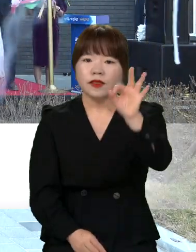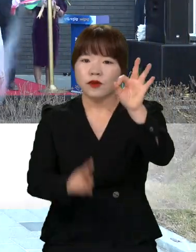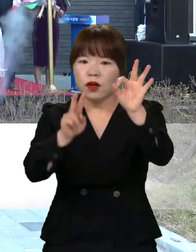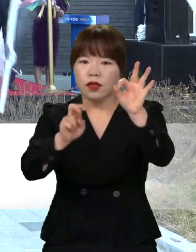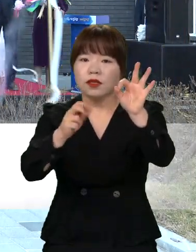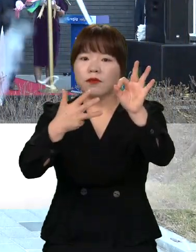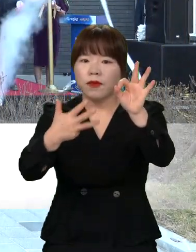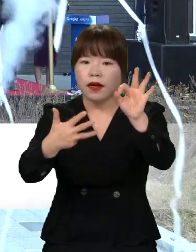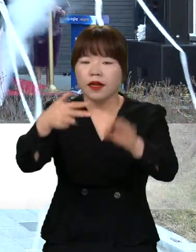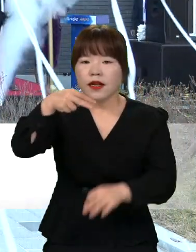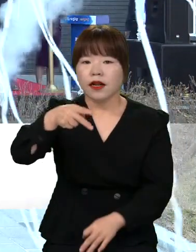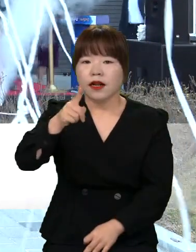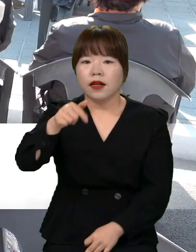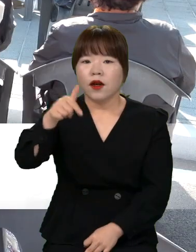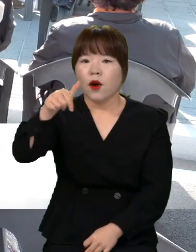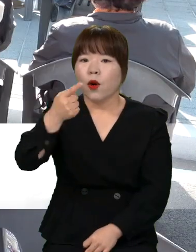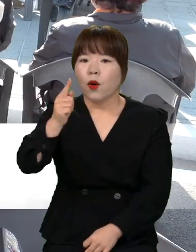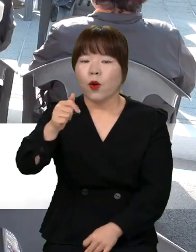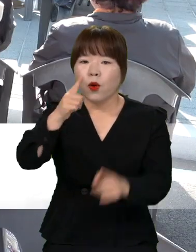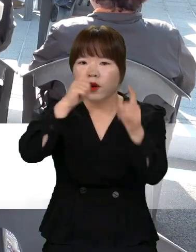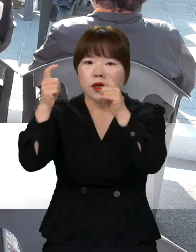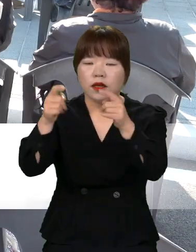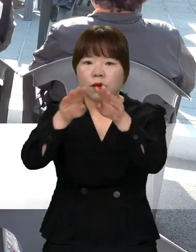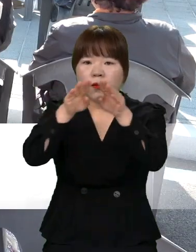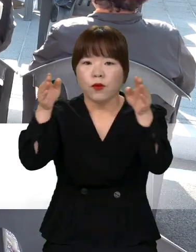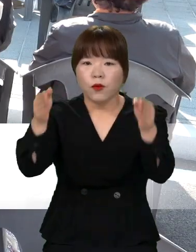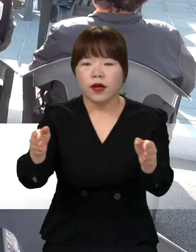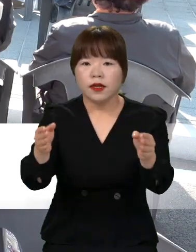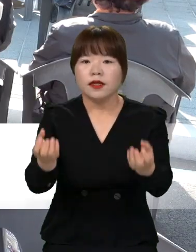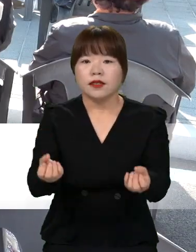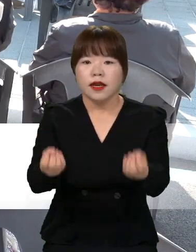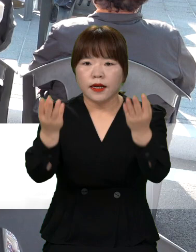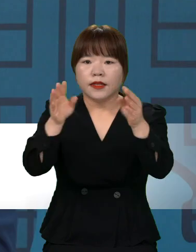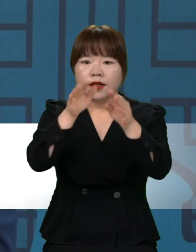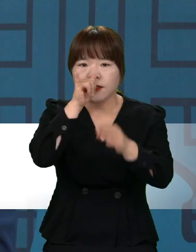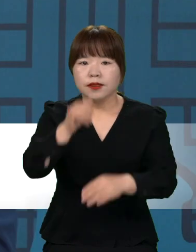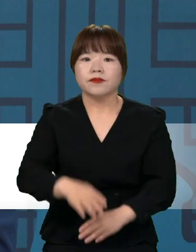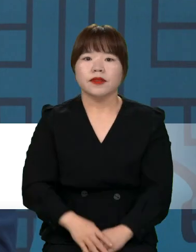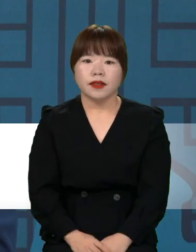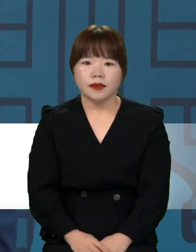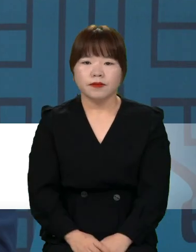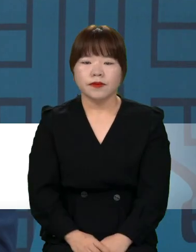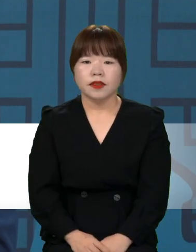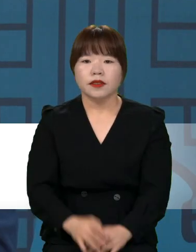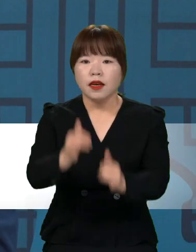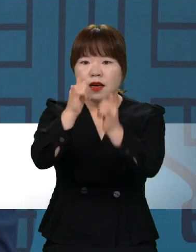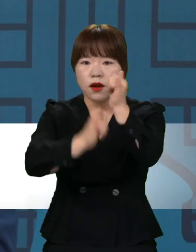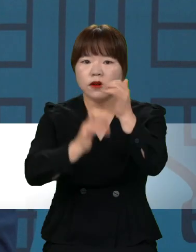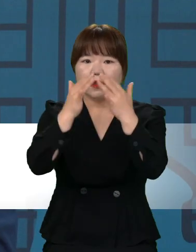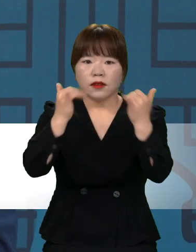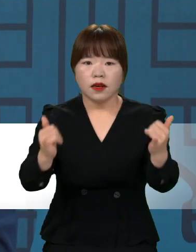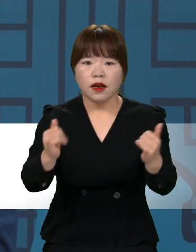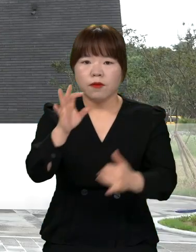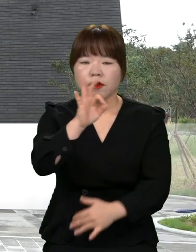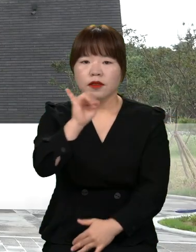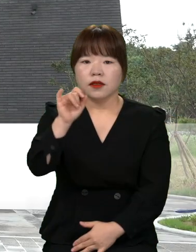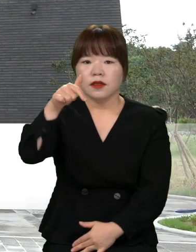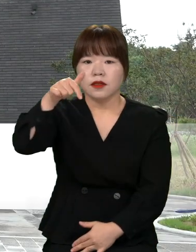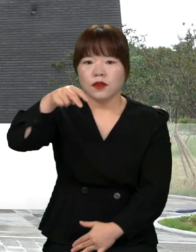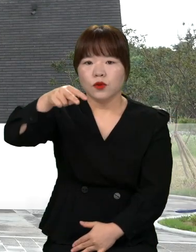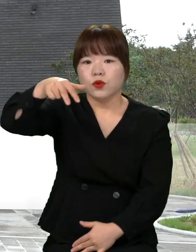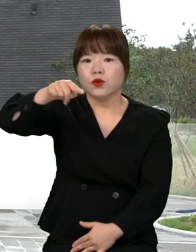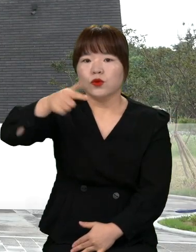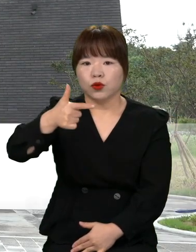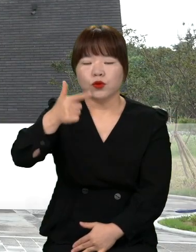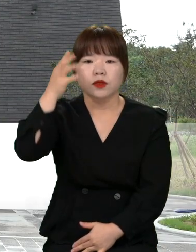포항시는 28일 석곡 기념관 개관식을 열었습니다 석곡 기념관은 지역 출신 역사인물 석곡 이규준